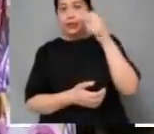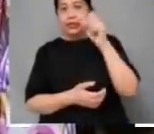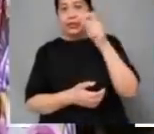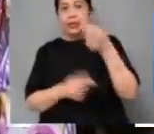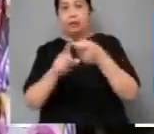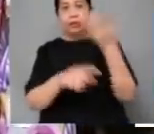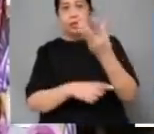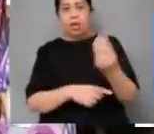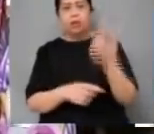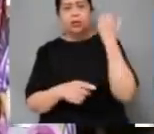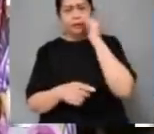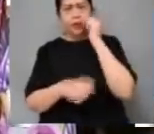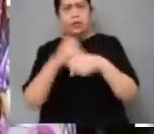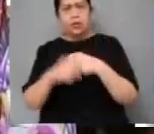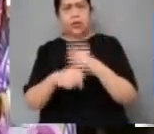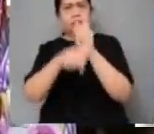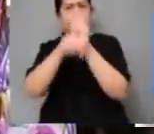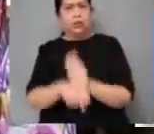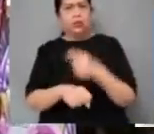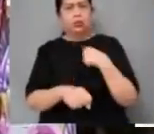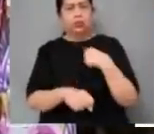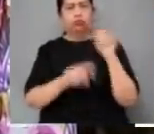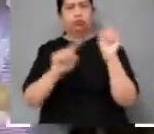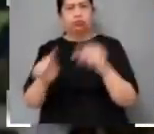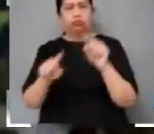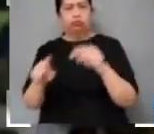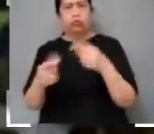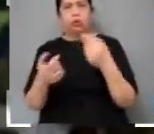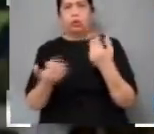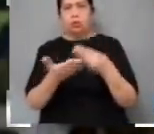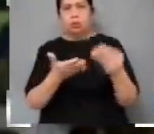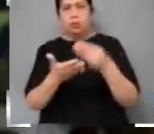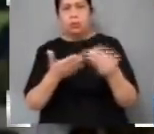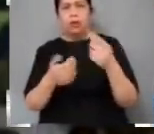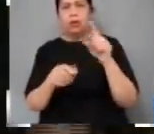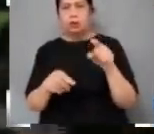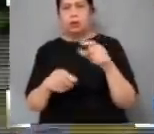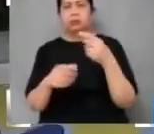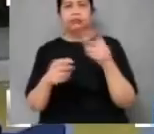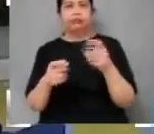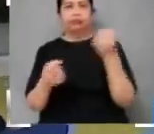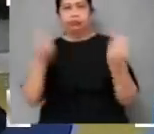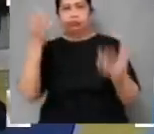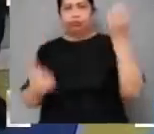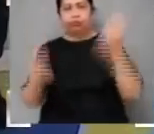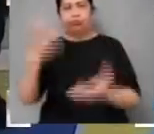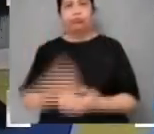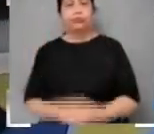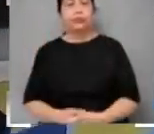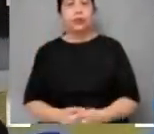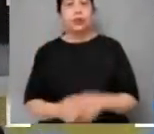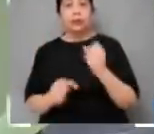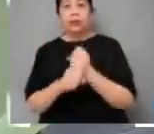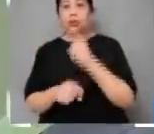po talaga, tradition na po namin yung pumunta dito sa Bulacan para po mamili ng mga paputok. Para masigurong lahat ay